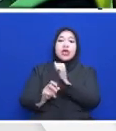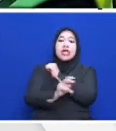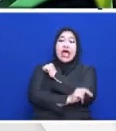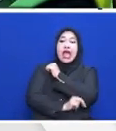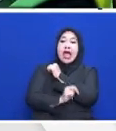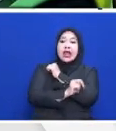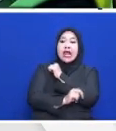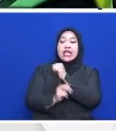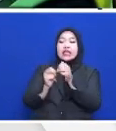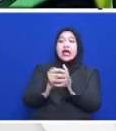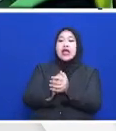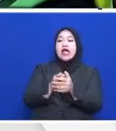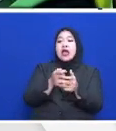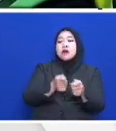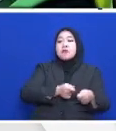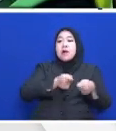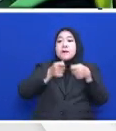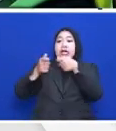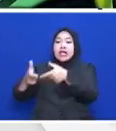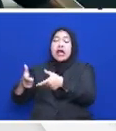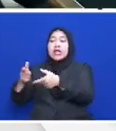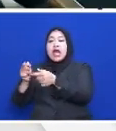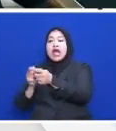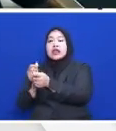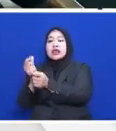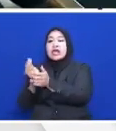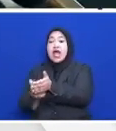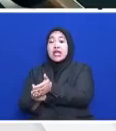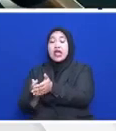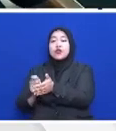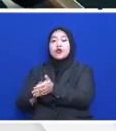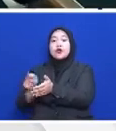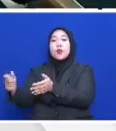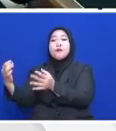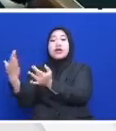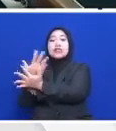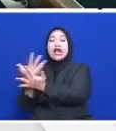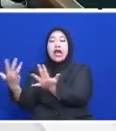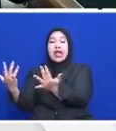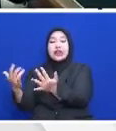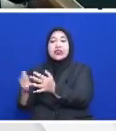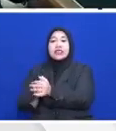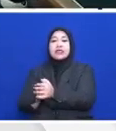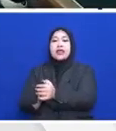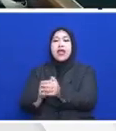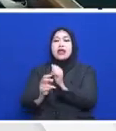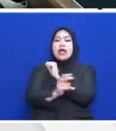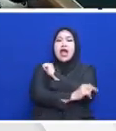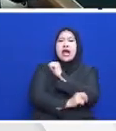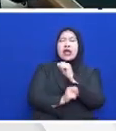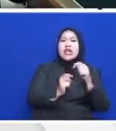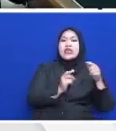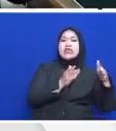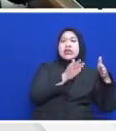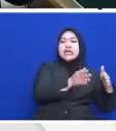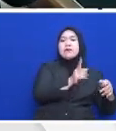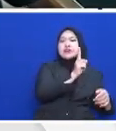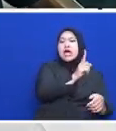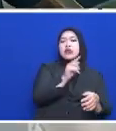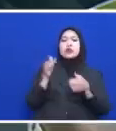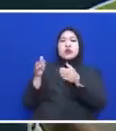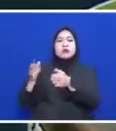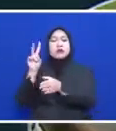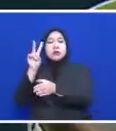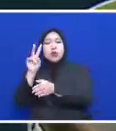diberikan kepada masyarakat untuk dilaksanakan masyarakat. Nah, negara itu cenderung menggunakan tipe 1 dan tipe 2. Tipe 3, tipe 4 tuh gak